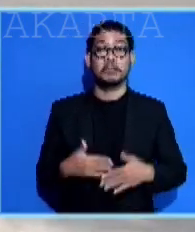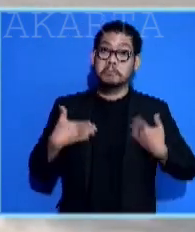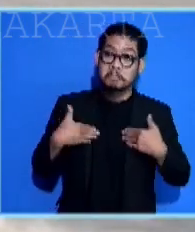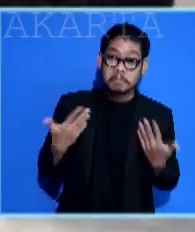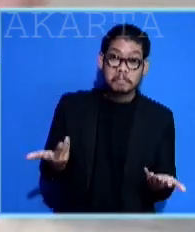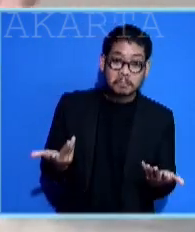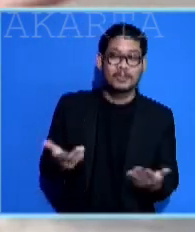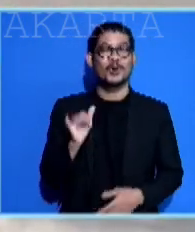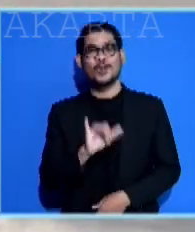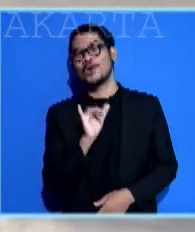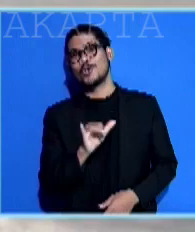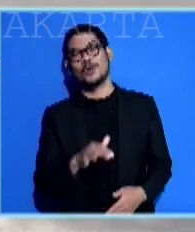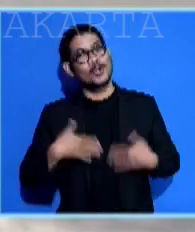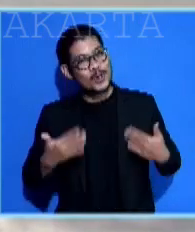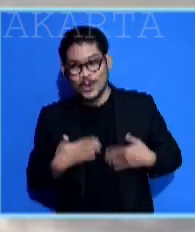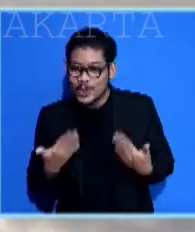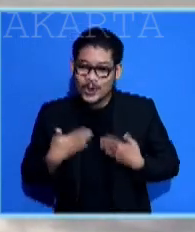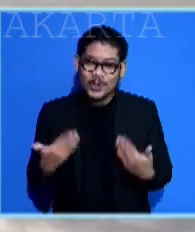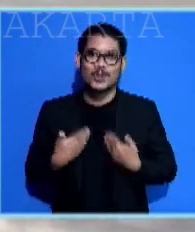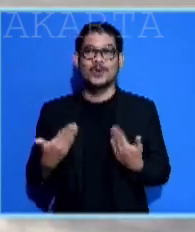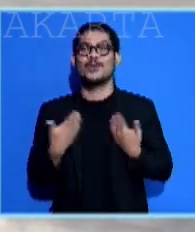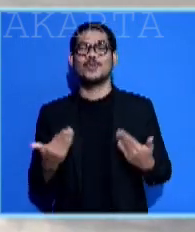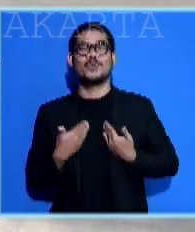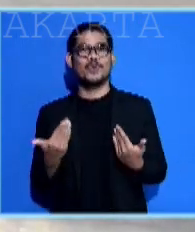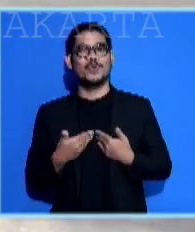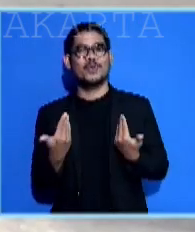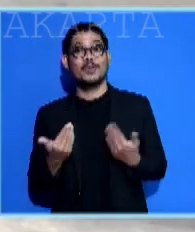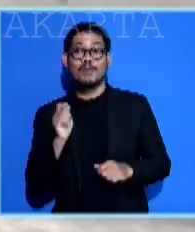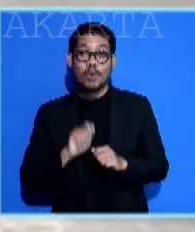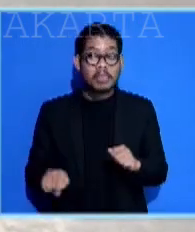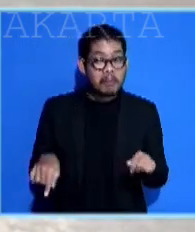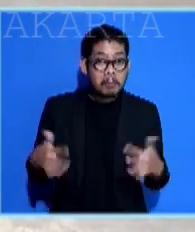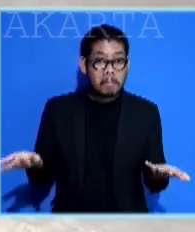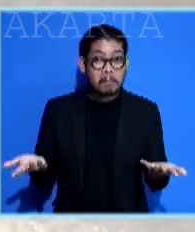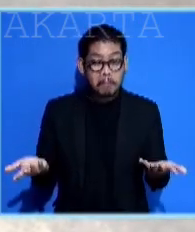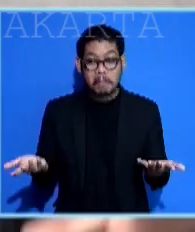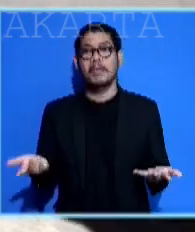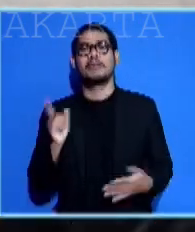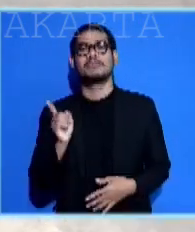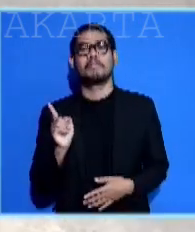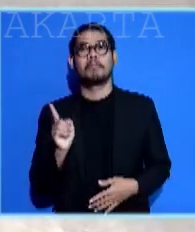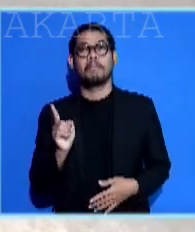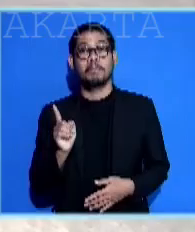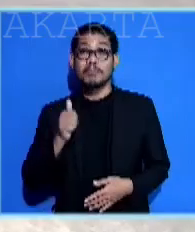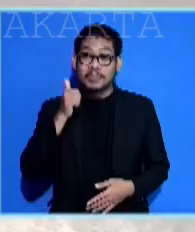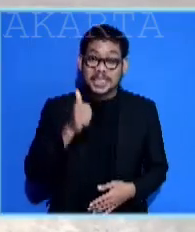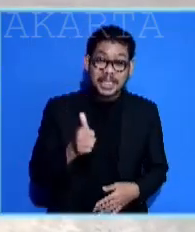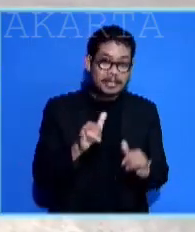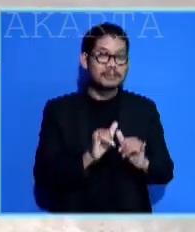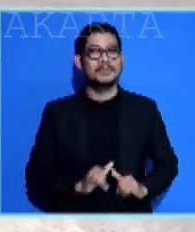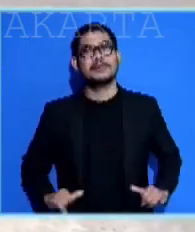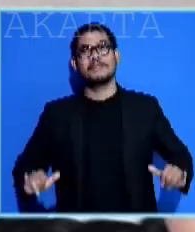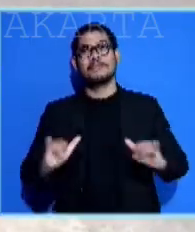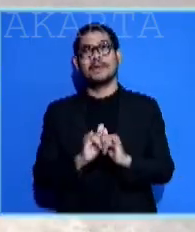hari ini? Senang banget, senang. Apa yang bikin senang? Ya karena bisa kebersamaan sama teman,